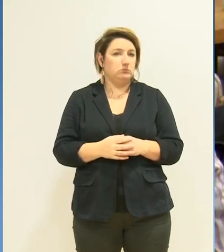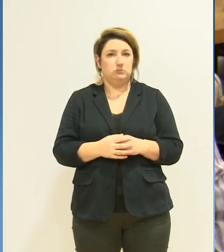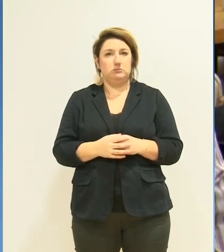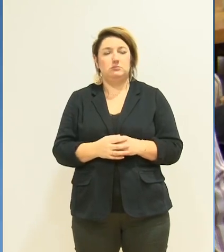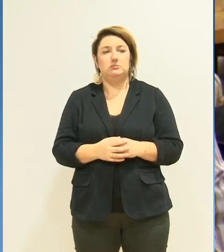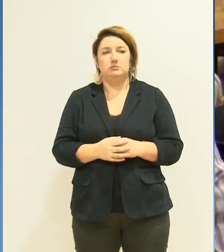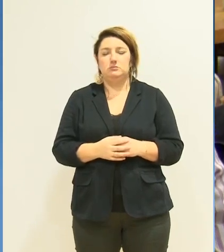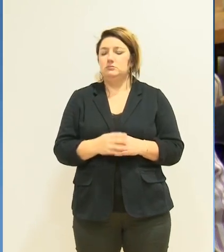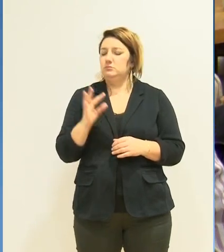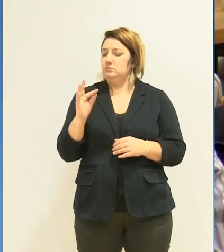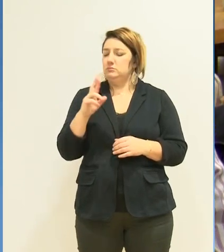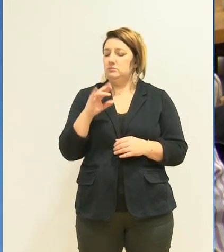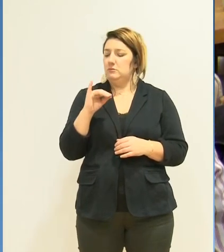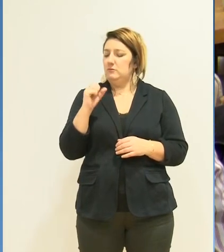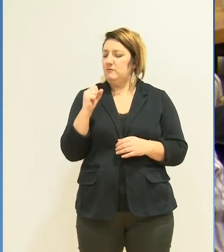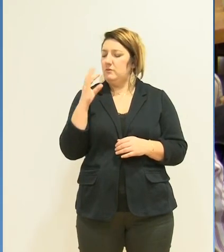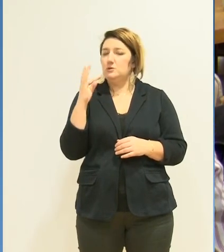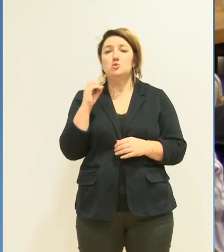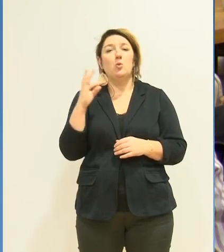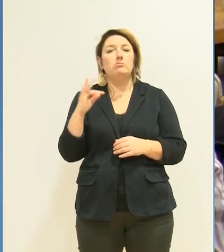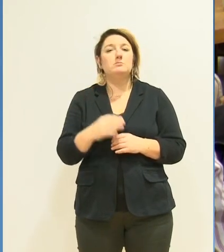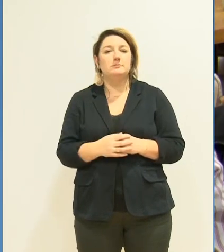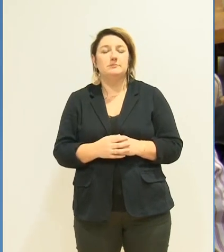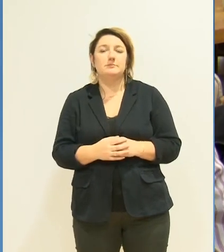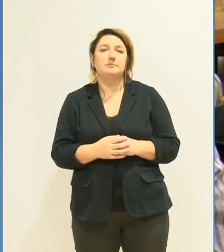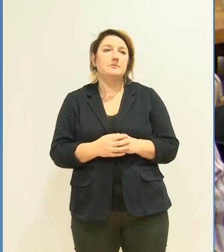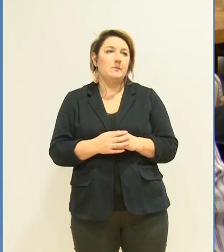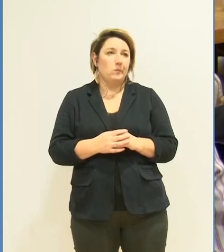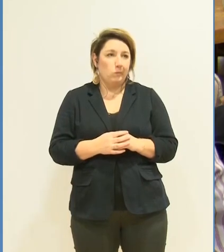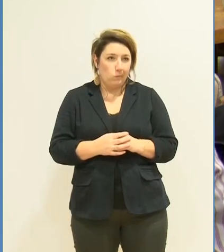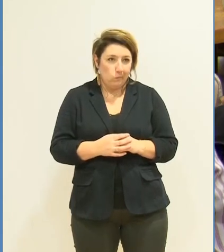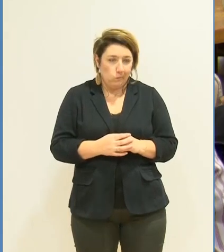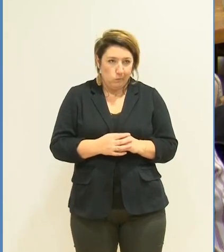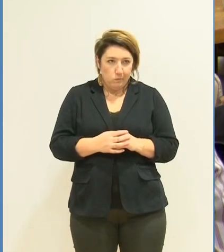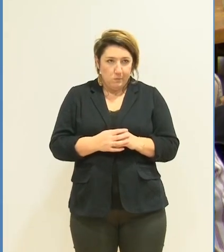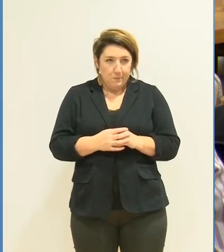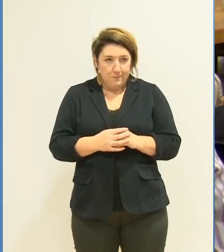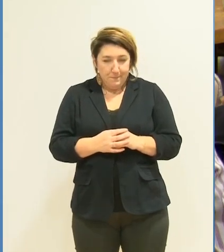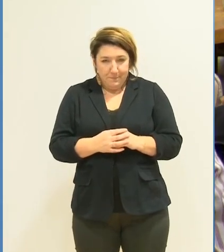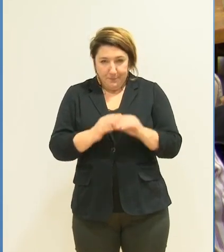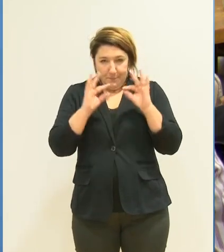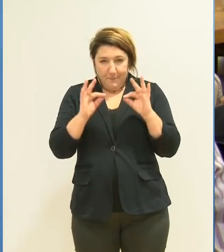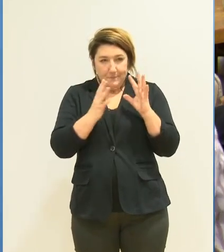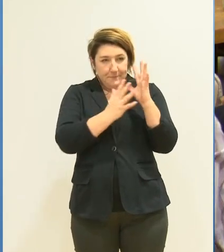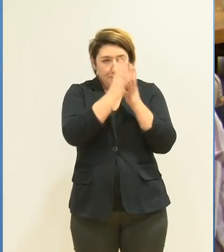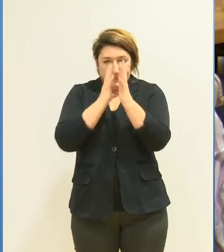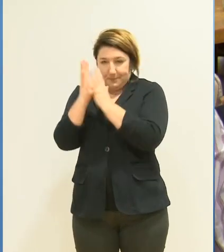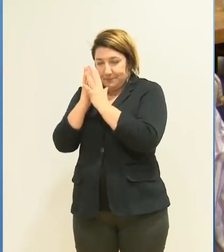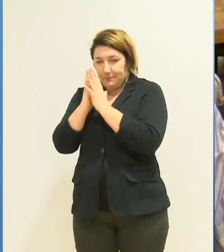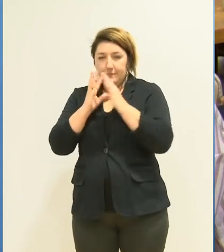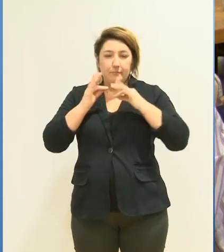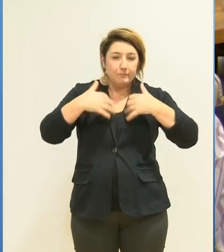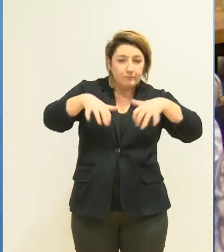alors par rapport aux points qui ont été évoqués pas question administrative organisation